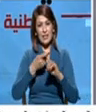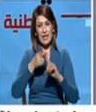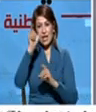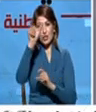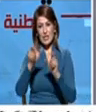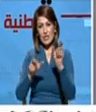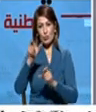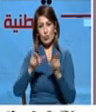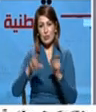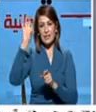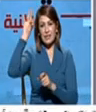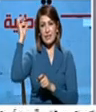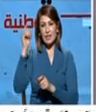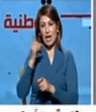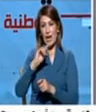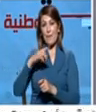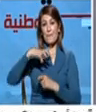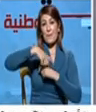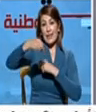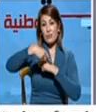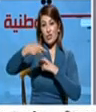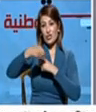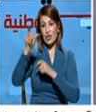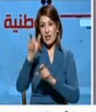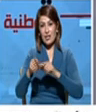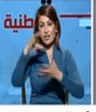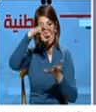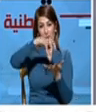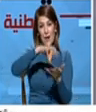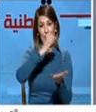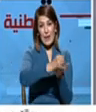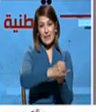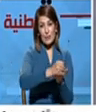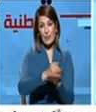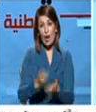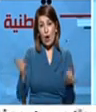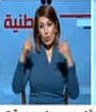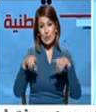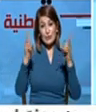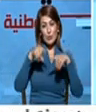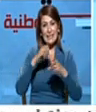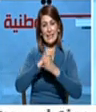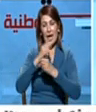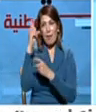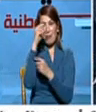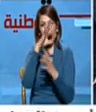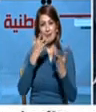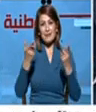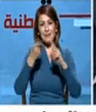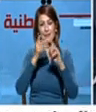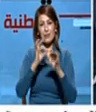والمواطن يتناقش المكتب اريد اه كيف كيف هم من في الخدمات الاخرى اه اه بالنسبه ل مثلا